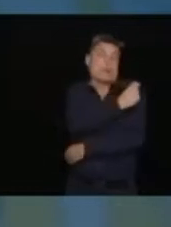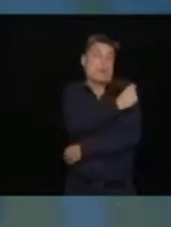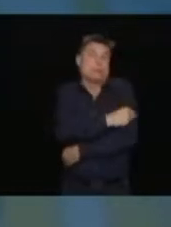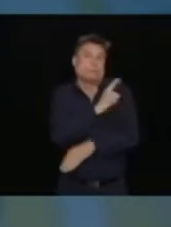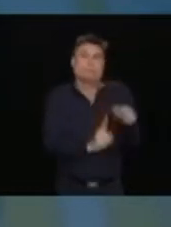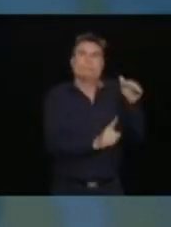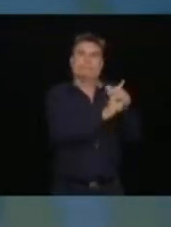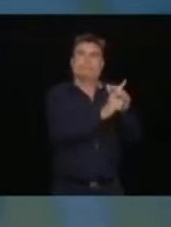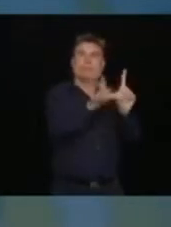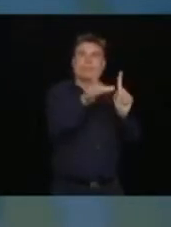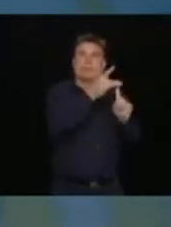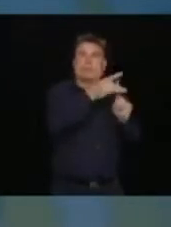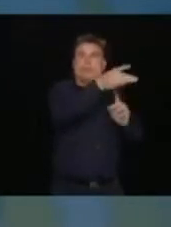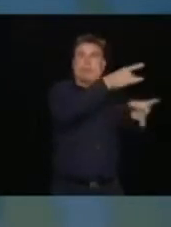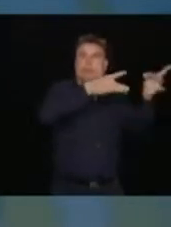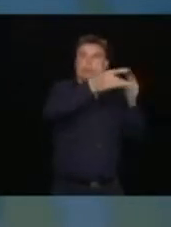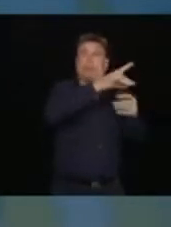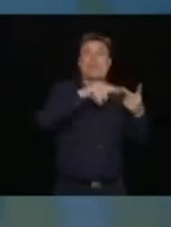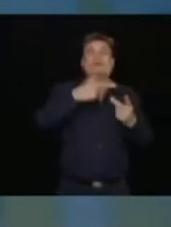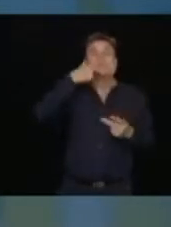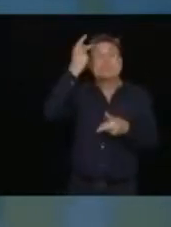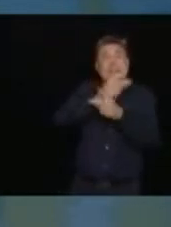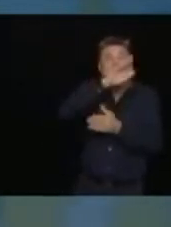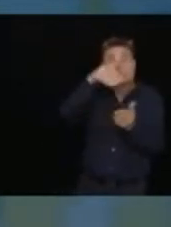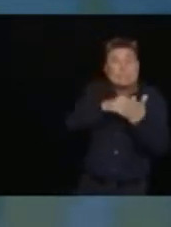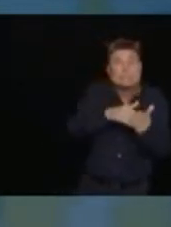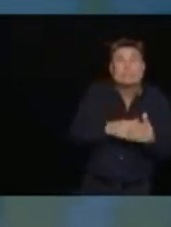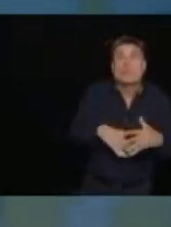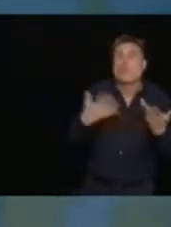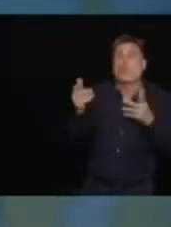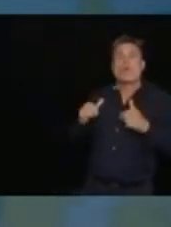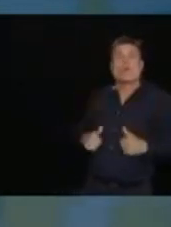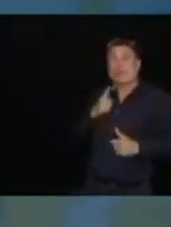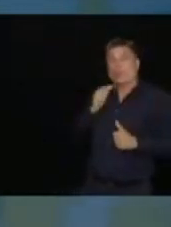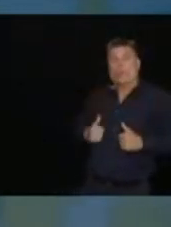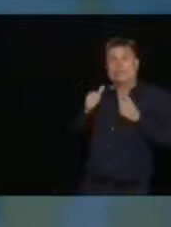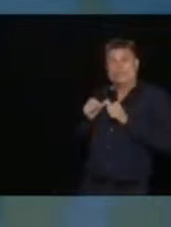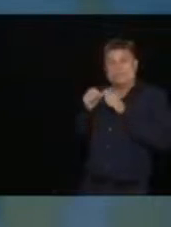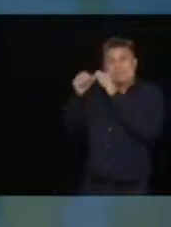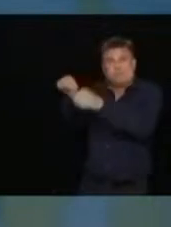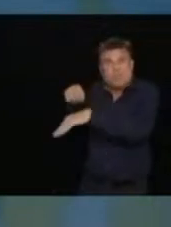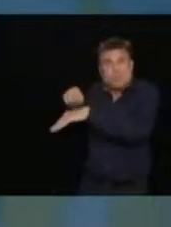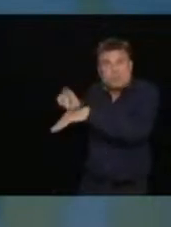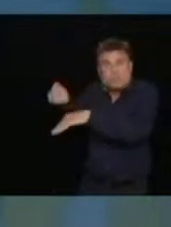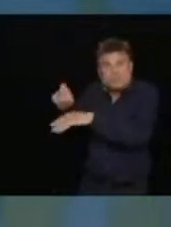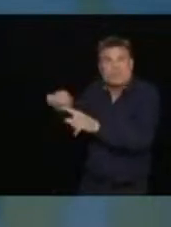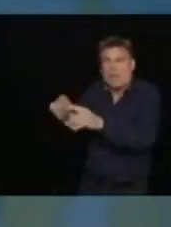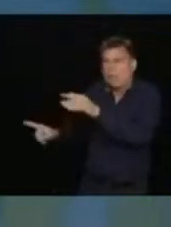了20.2%。那么还有呢，就是长期急性病诊疗所